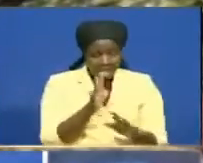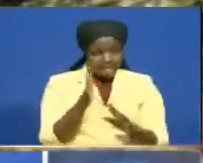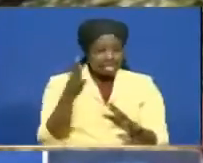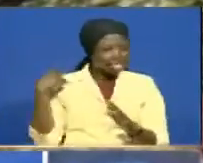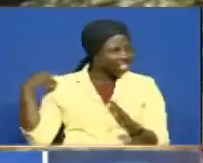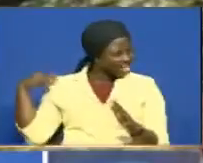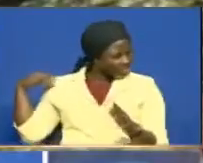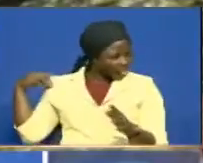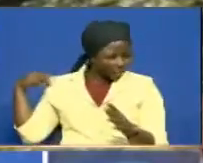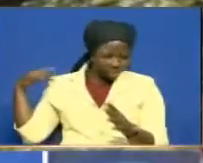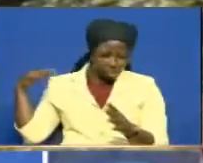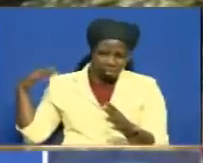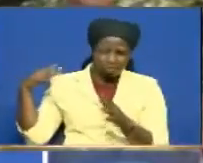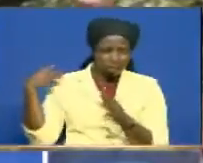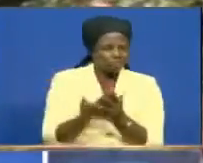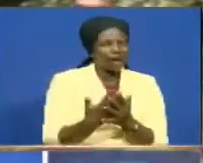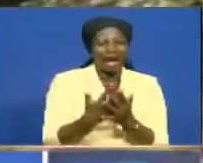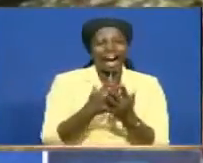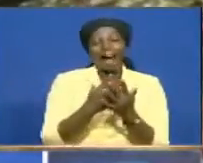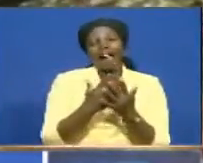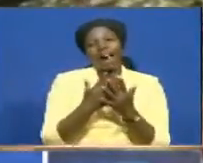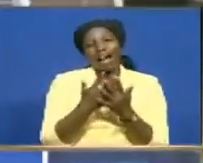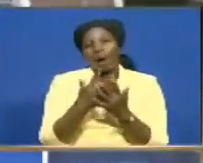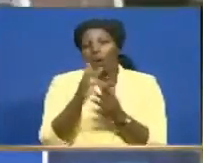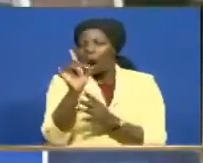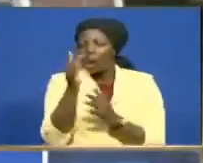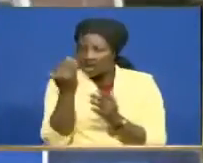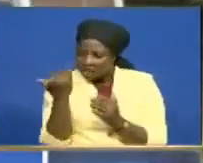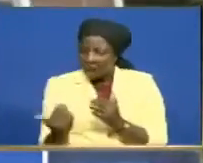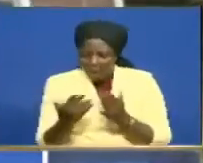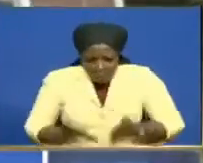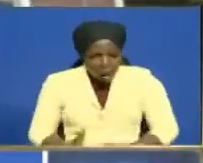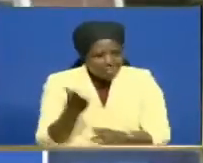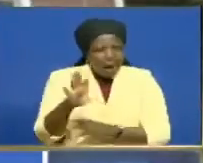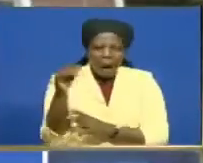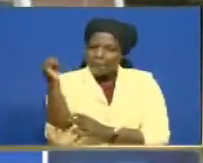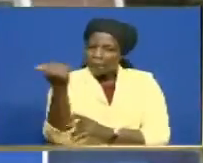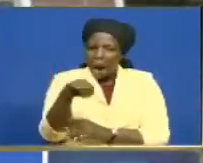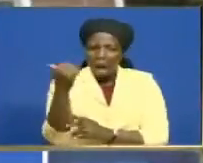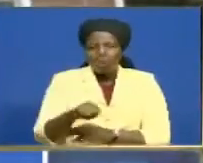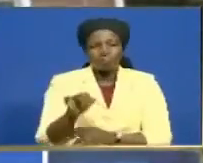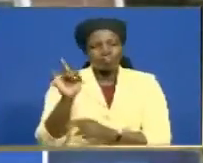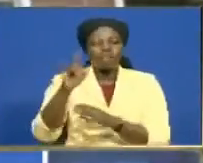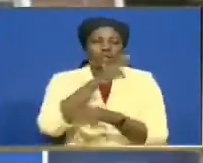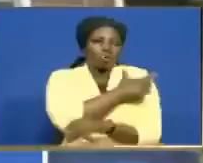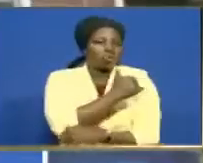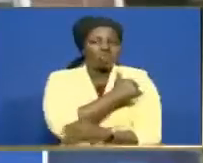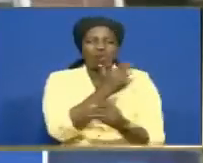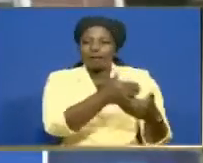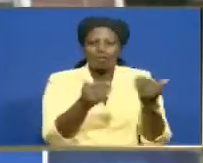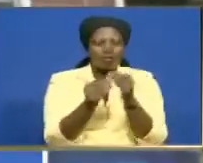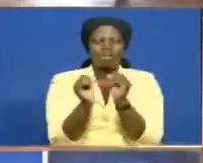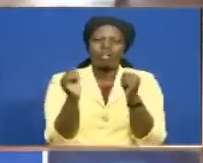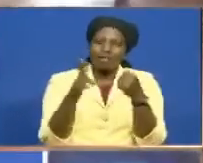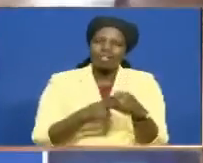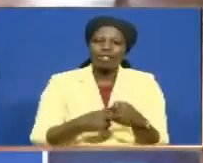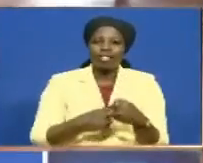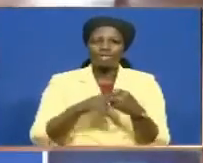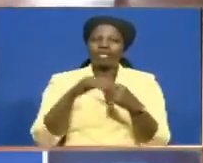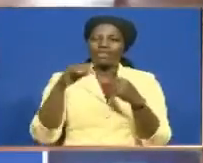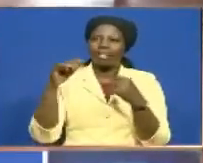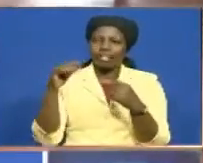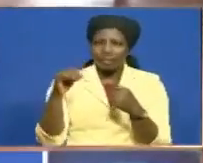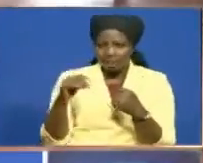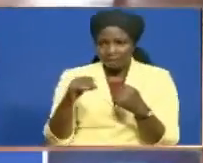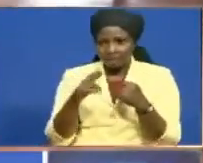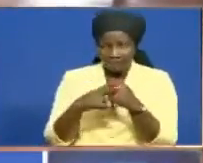today, hakuna hata mtoto mmoja amezaliwa pande hiyo. Kwa vile kitengo hicho kilijengwa miaka 47 iliyopita, unaweza